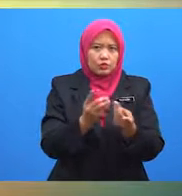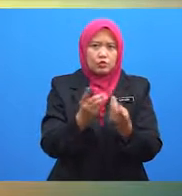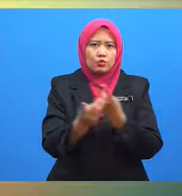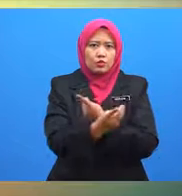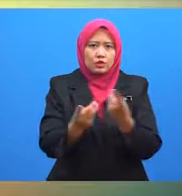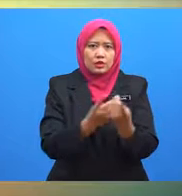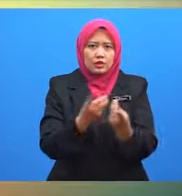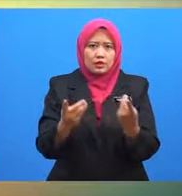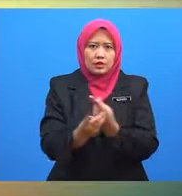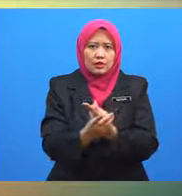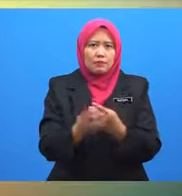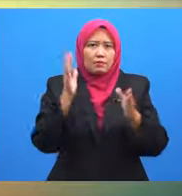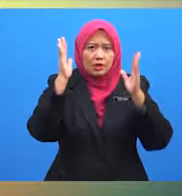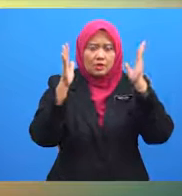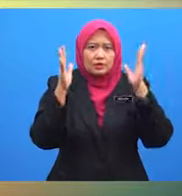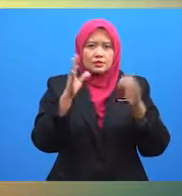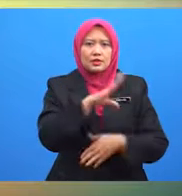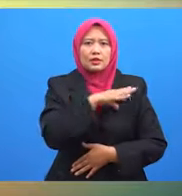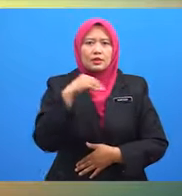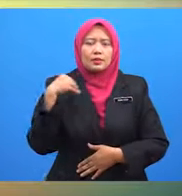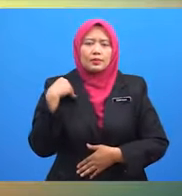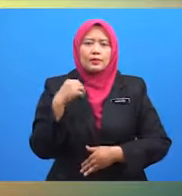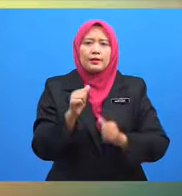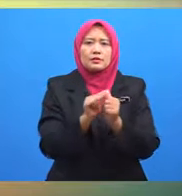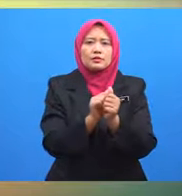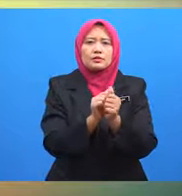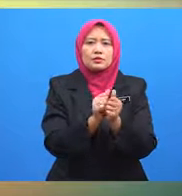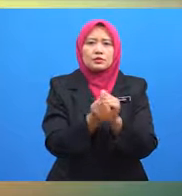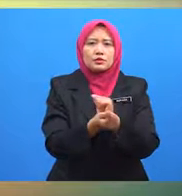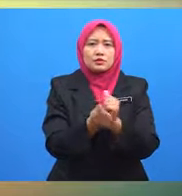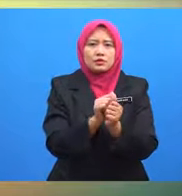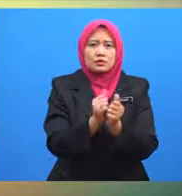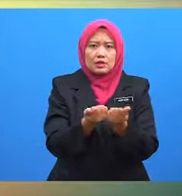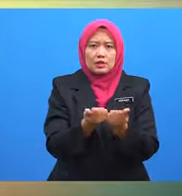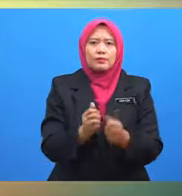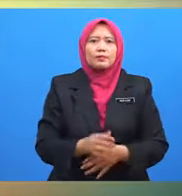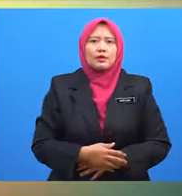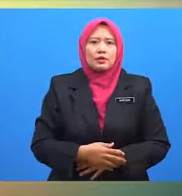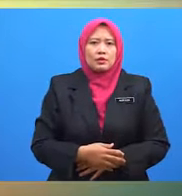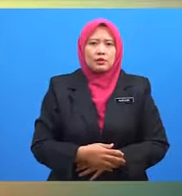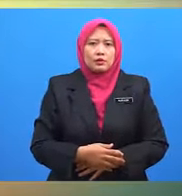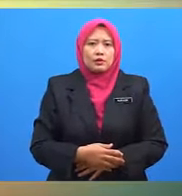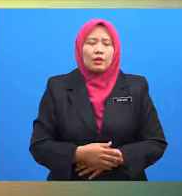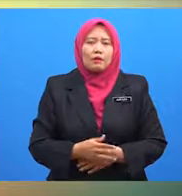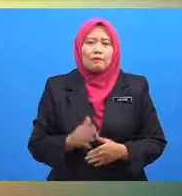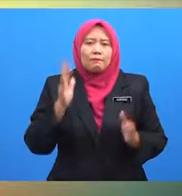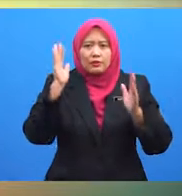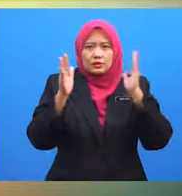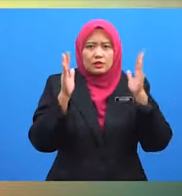mengembangkan agama Islam, bahasa Melayu digunakan sebagai bahasa penghantar. Bahasa